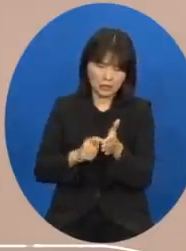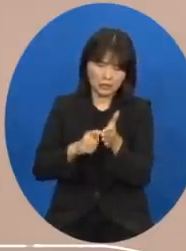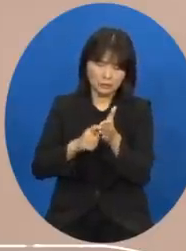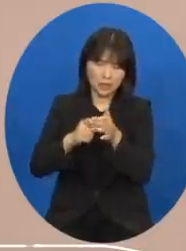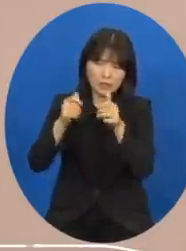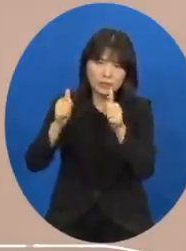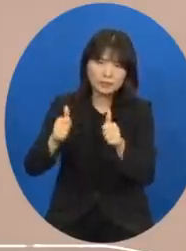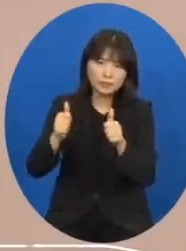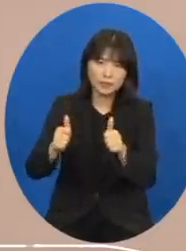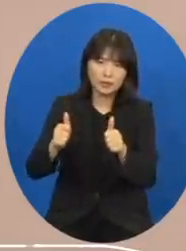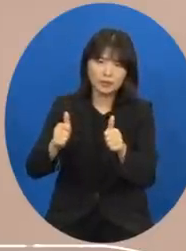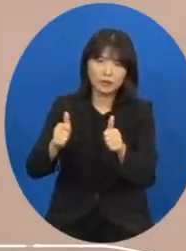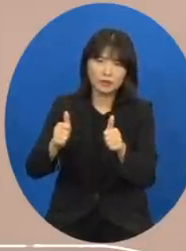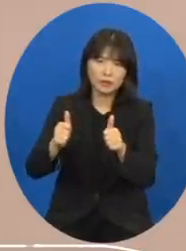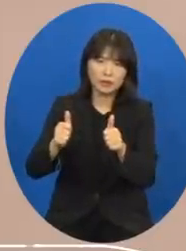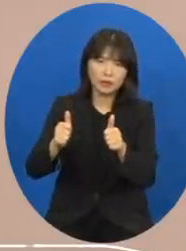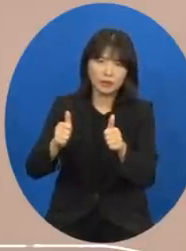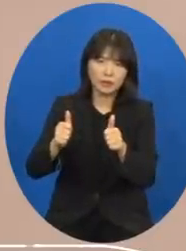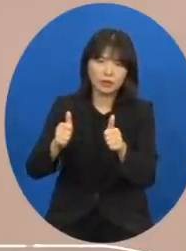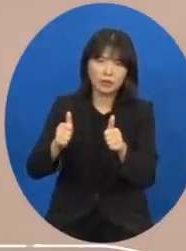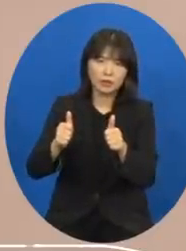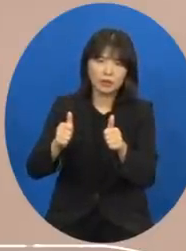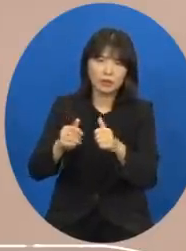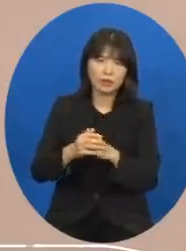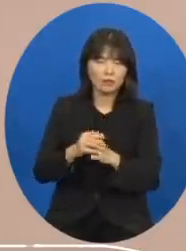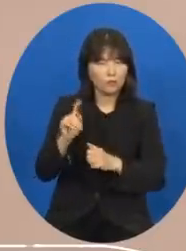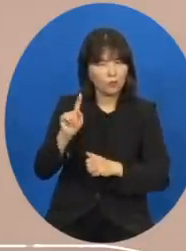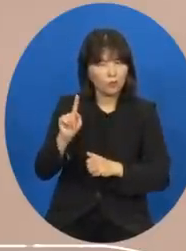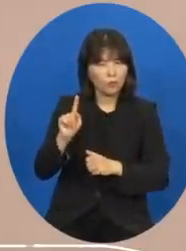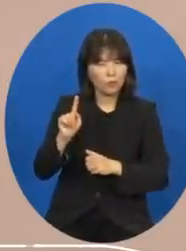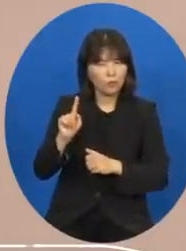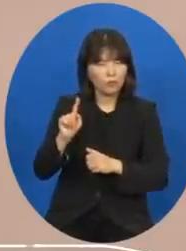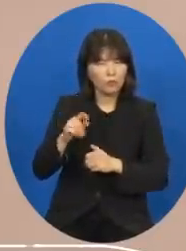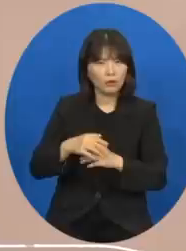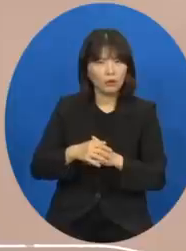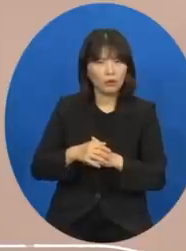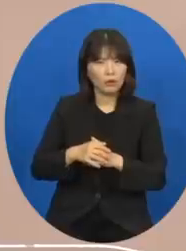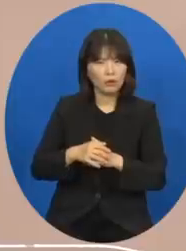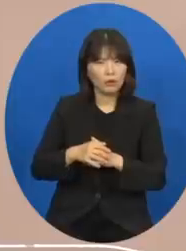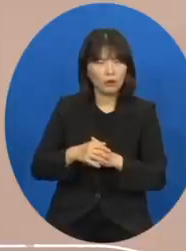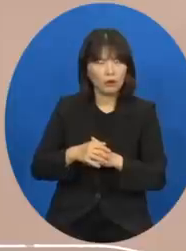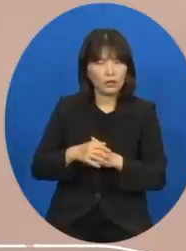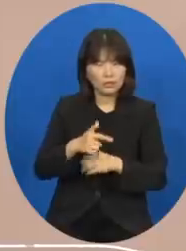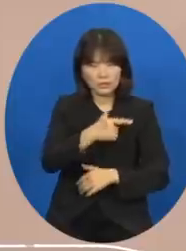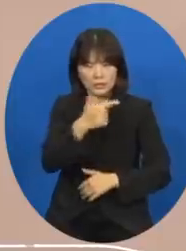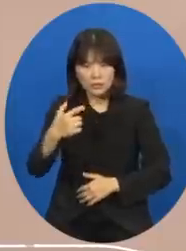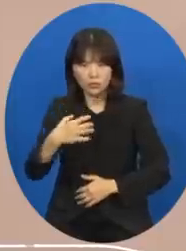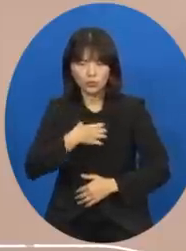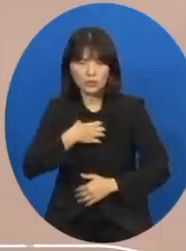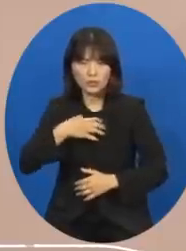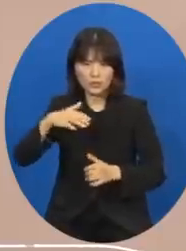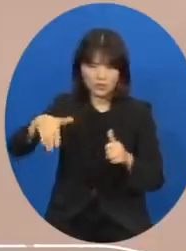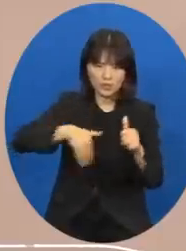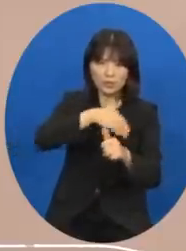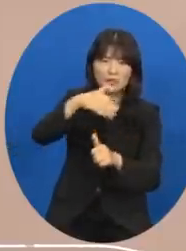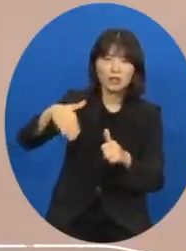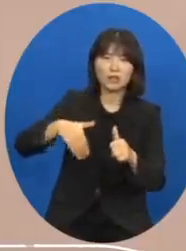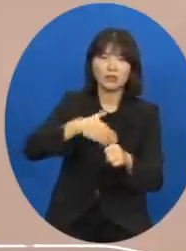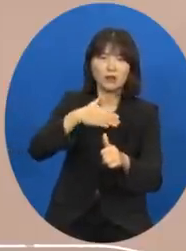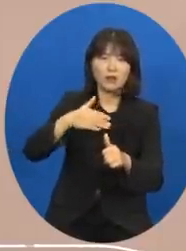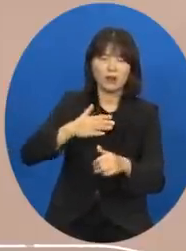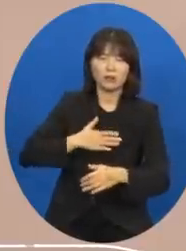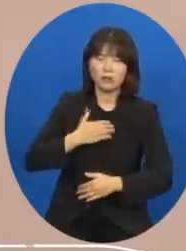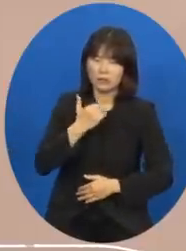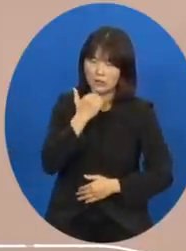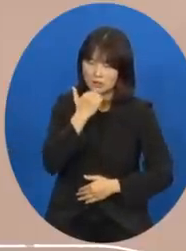심판, 뭔가 어떤 대단한 어떤 위기 상황이 저를